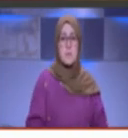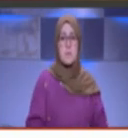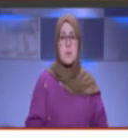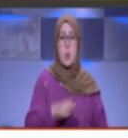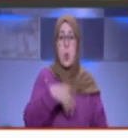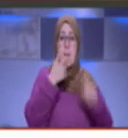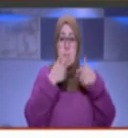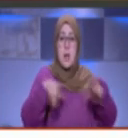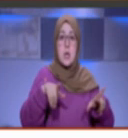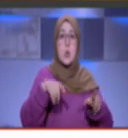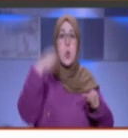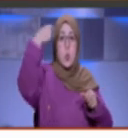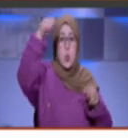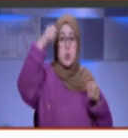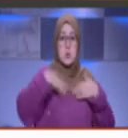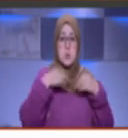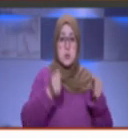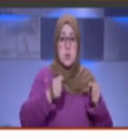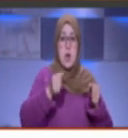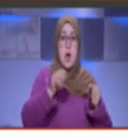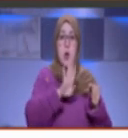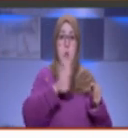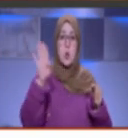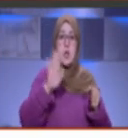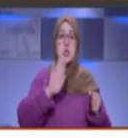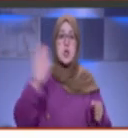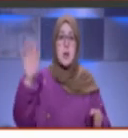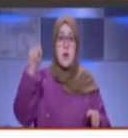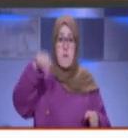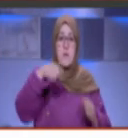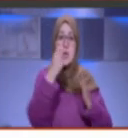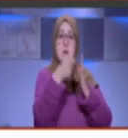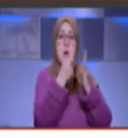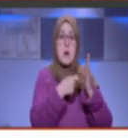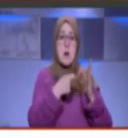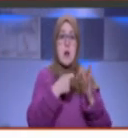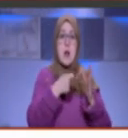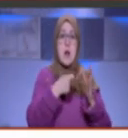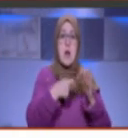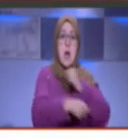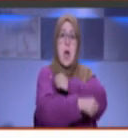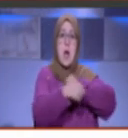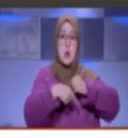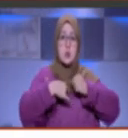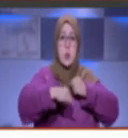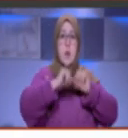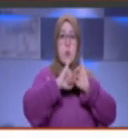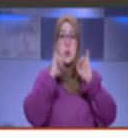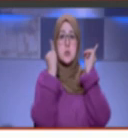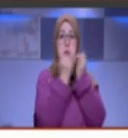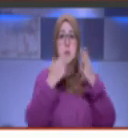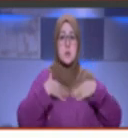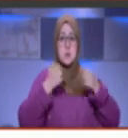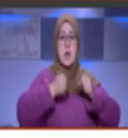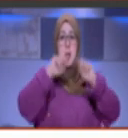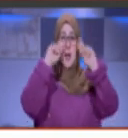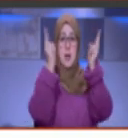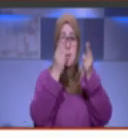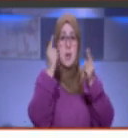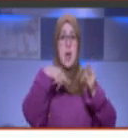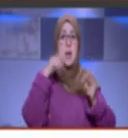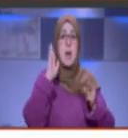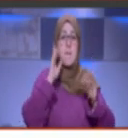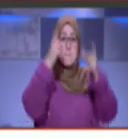وأبلغت وزارة الصحة الكورية الشمالية في تقريرها الأسبوعي منظمة الصحة العالمية أن بلادها قادرة